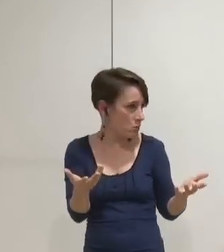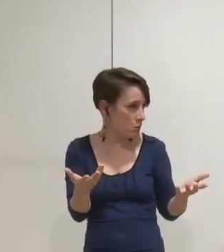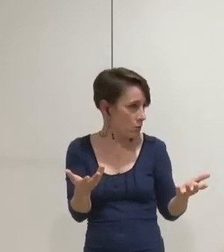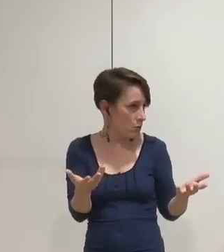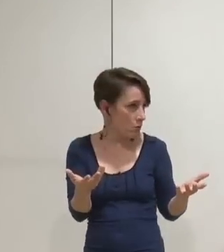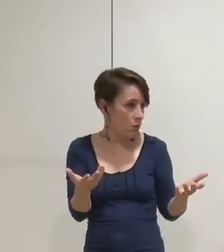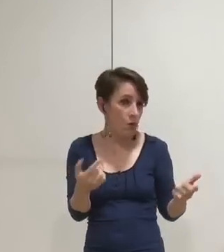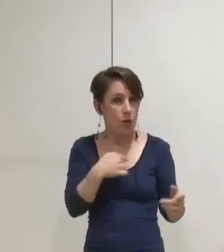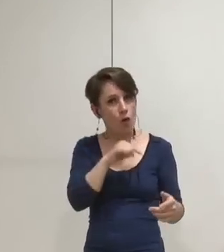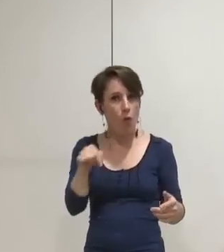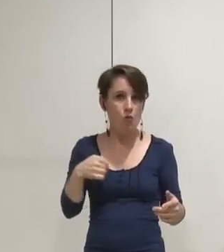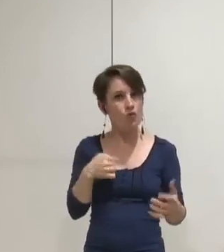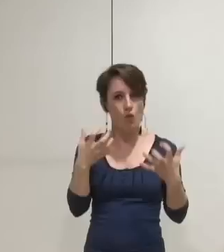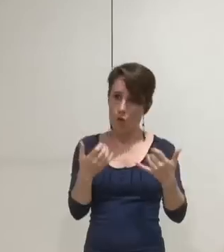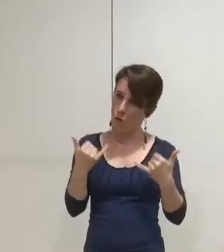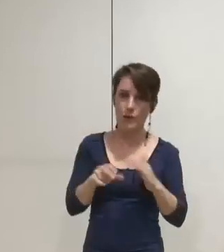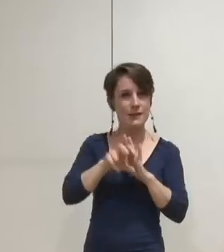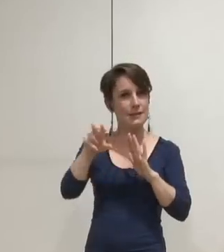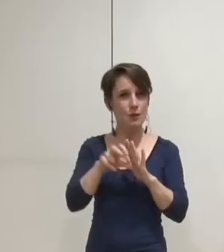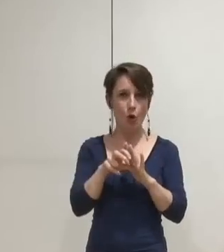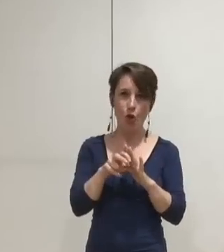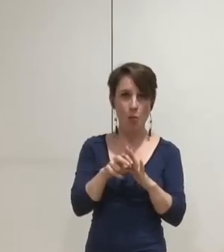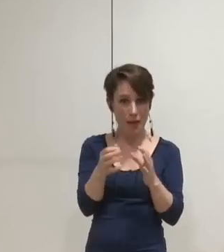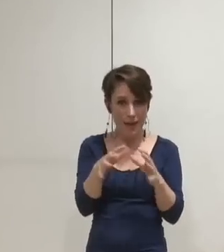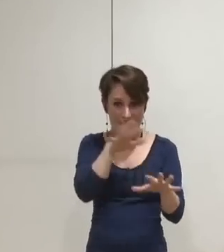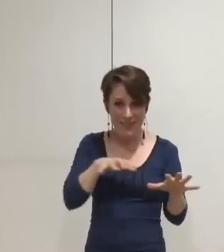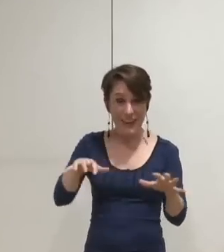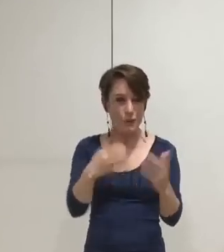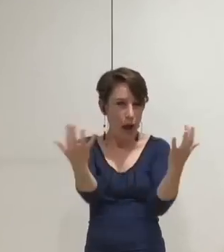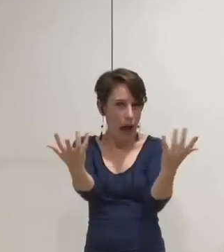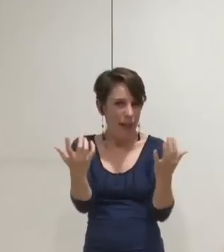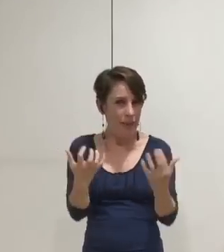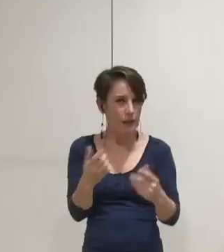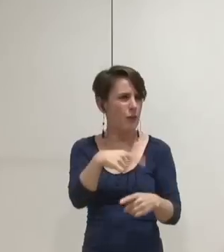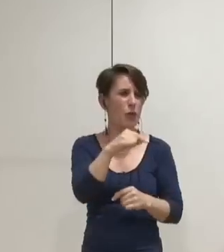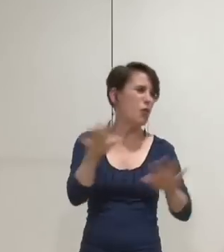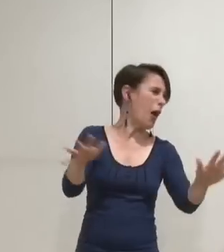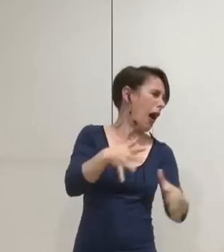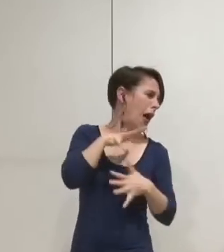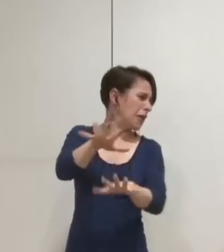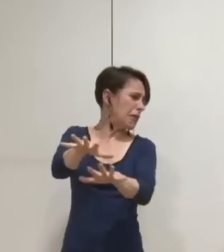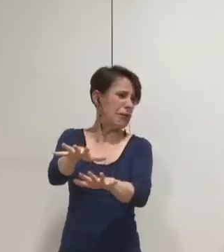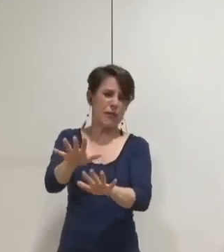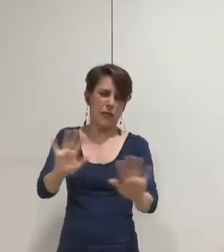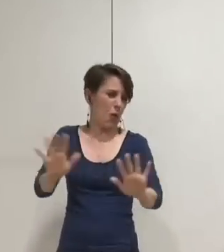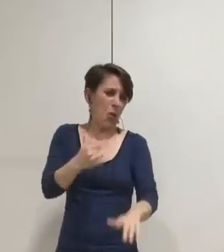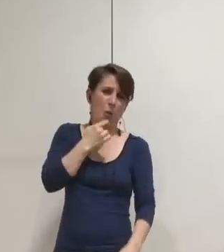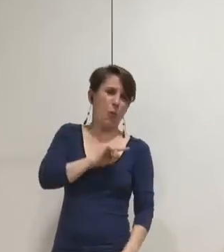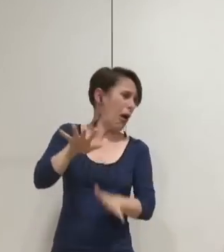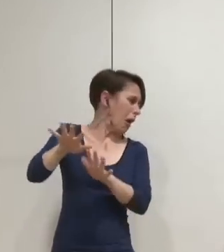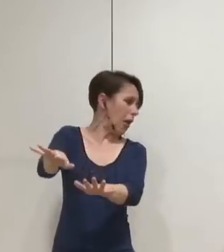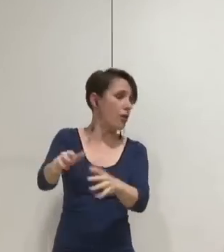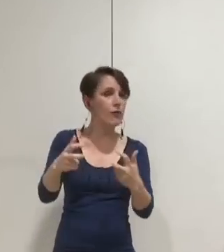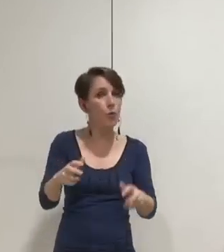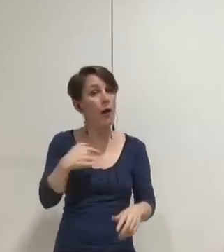un territoire attractif et et et quelque chose qui est contraire à votre culture semble-t-il puisque lorsqu'on a présenté des